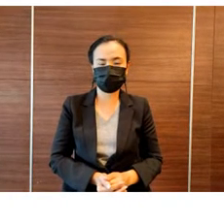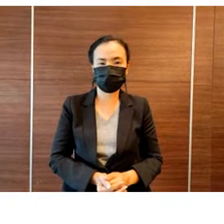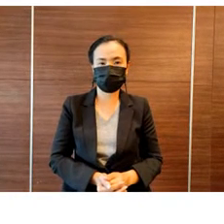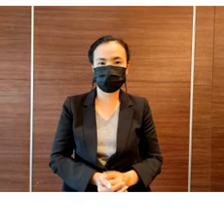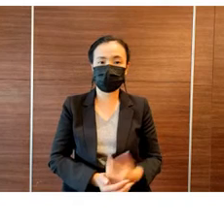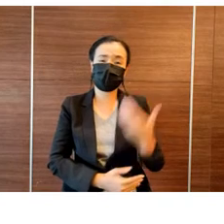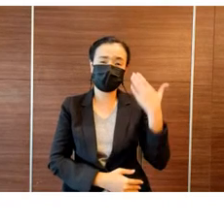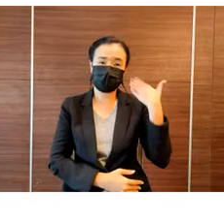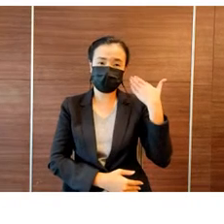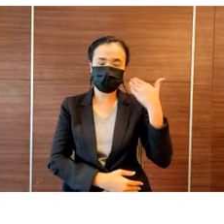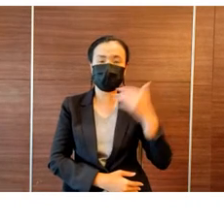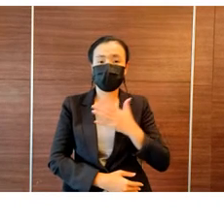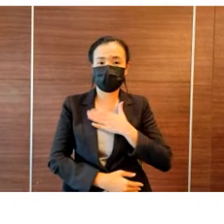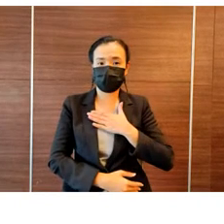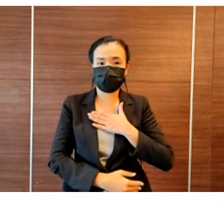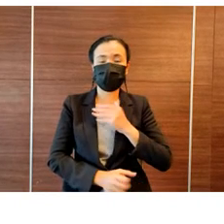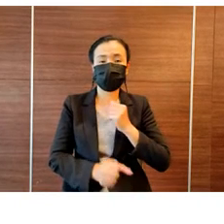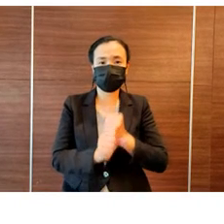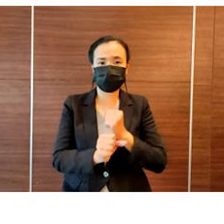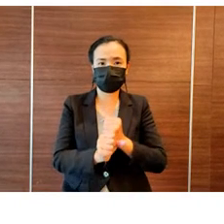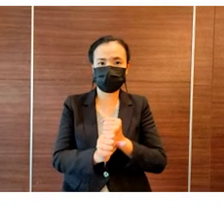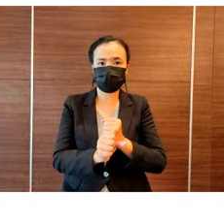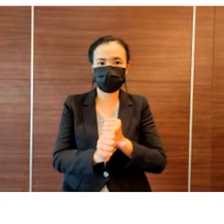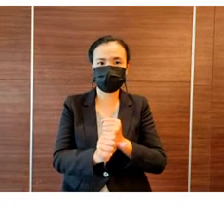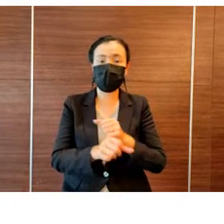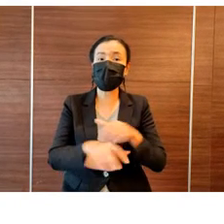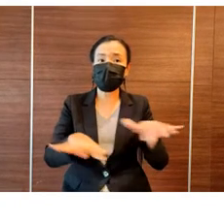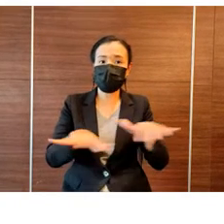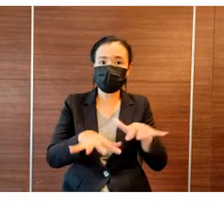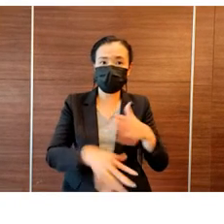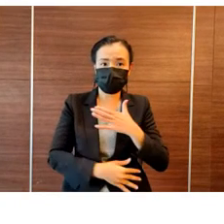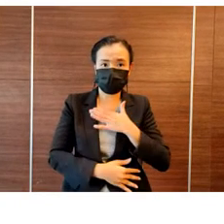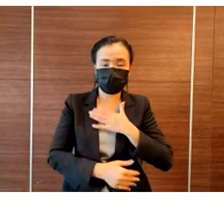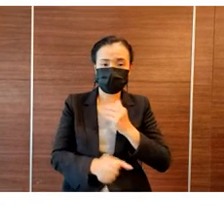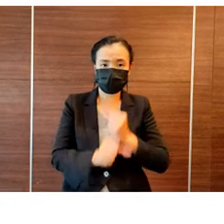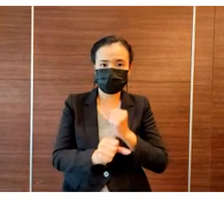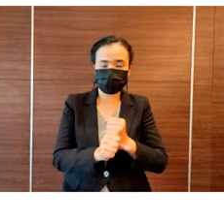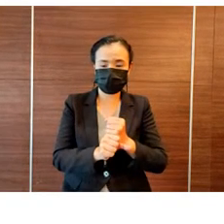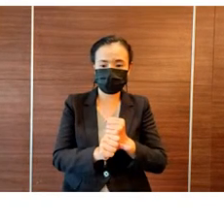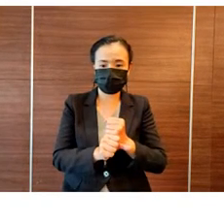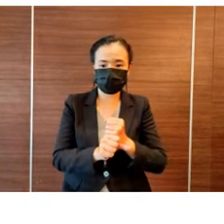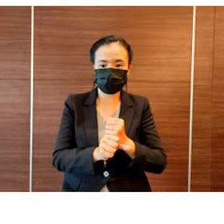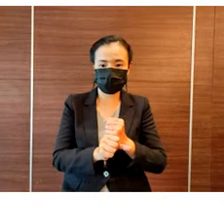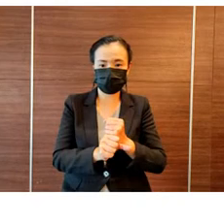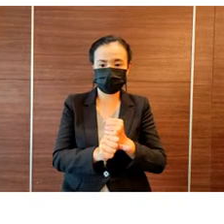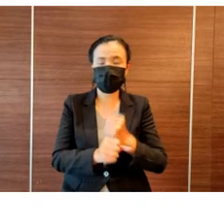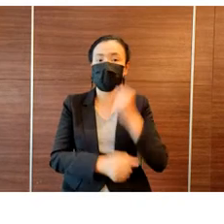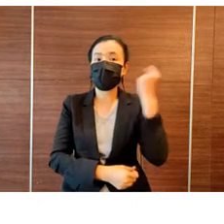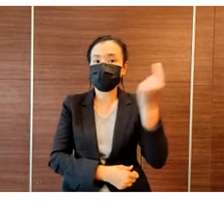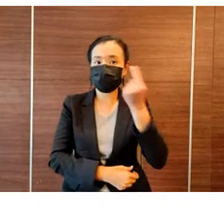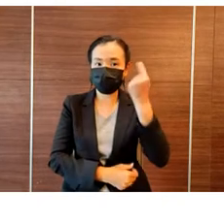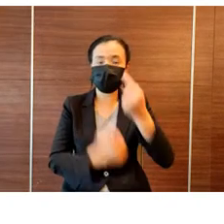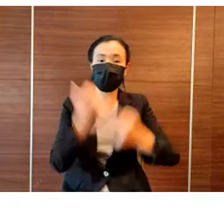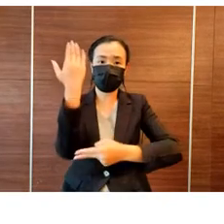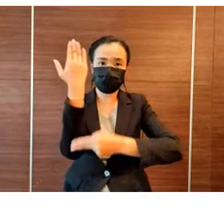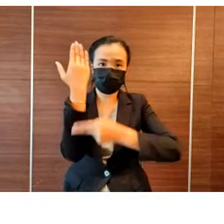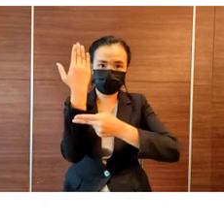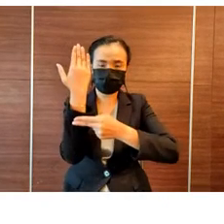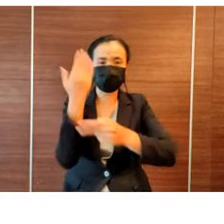ตอนนั้นน่ะผมทำงานอยู่ปกติผมทำงานอยู่ในสายธุรกิจท่องเที่ยวโรงแรมนะ